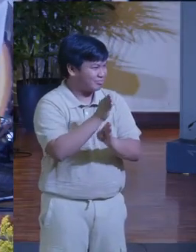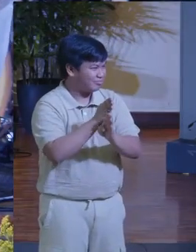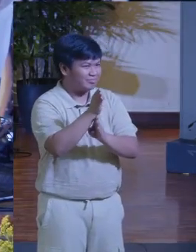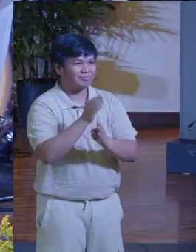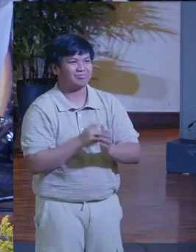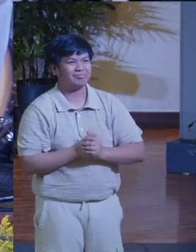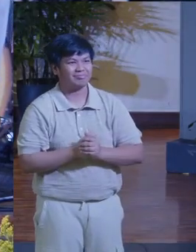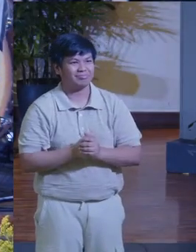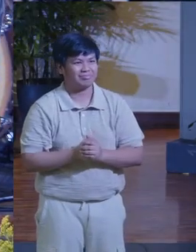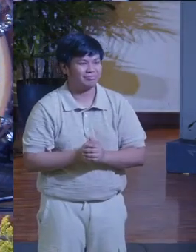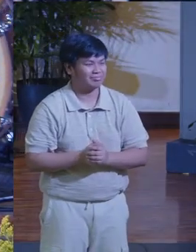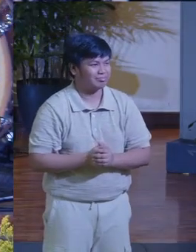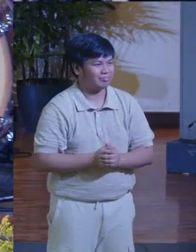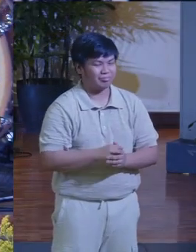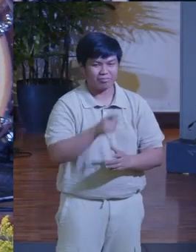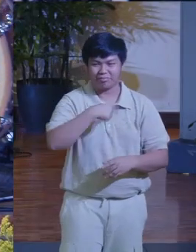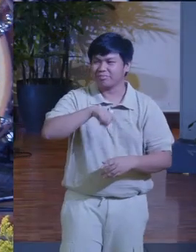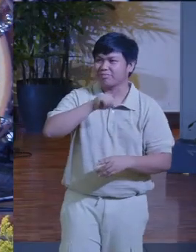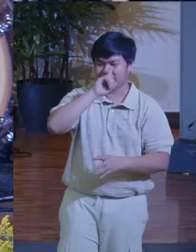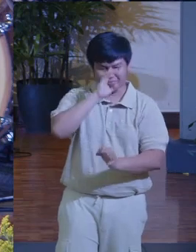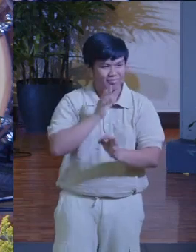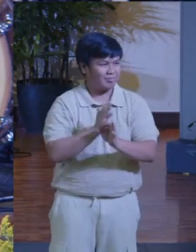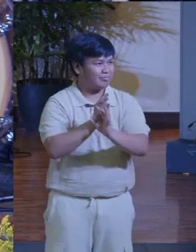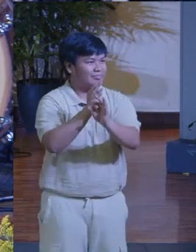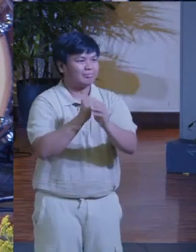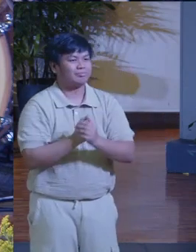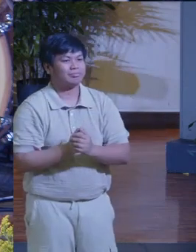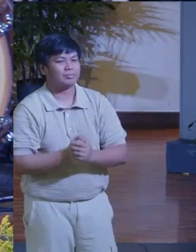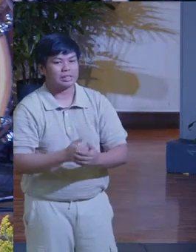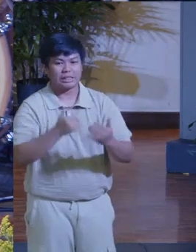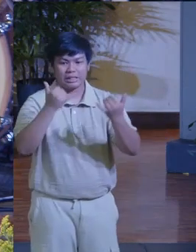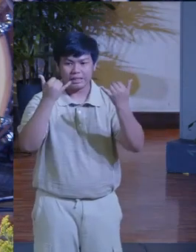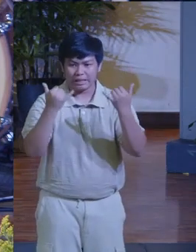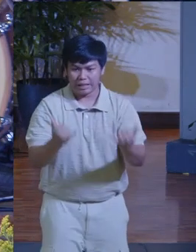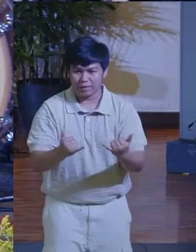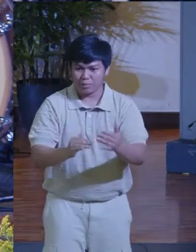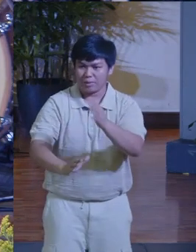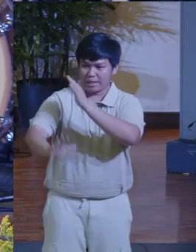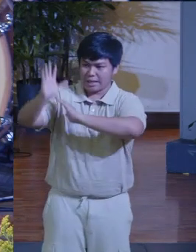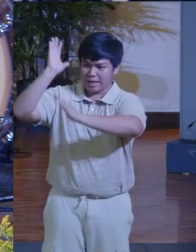pamamagitan ng pananampalataya. Nung last time po,